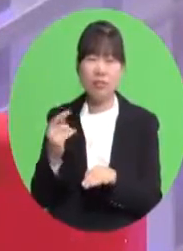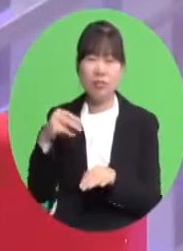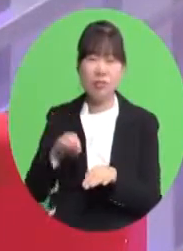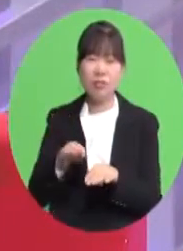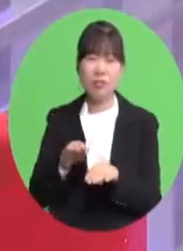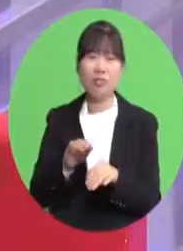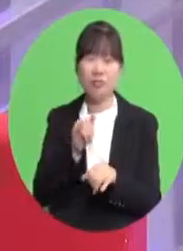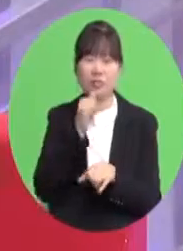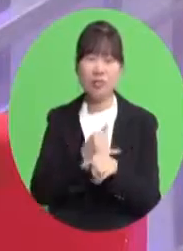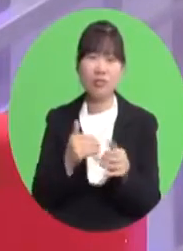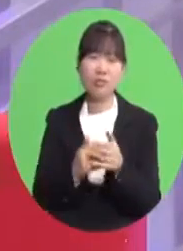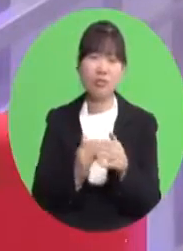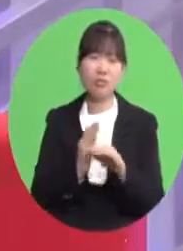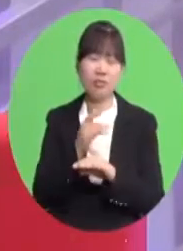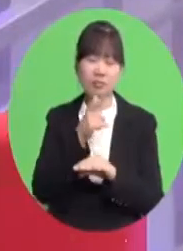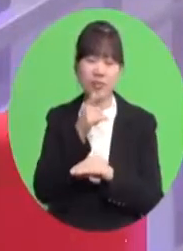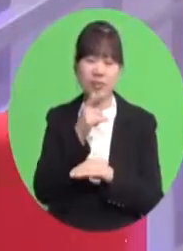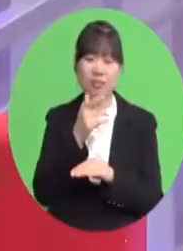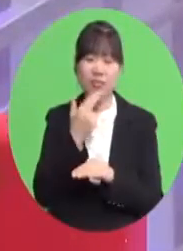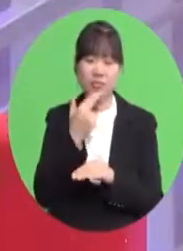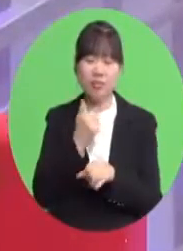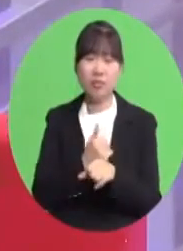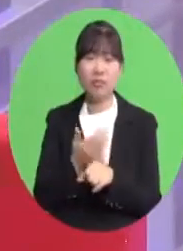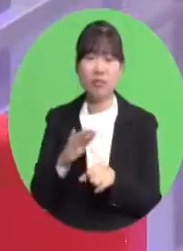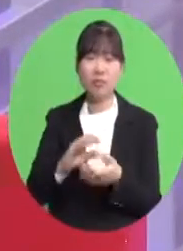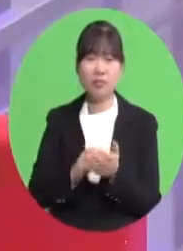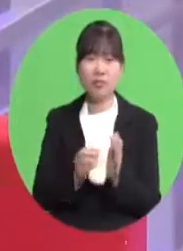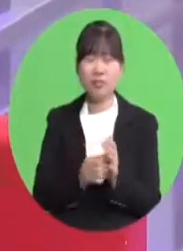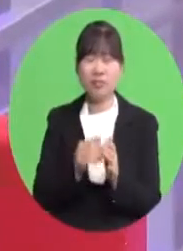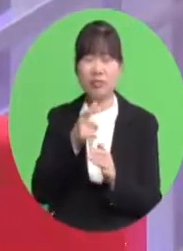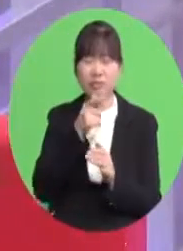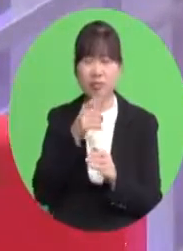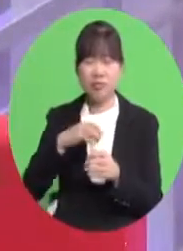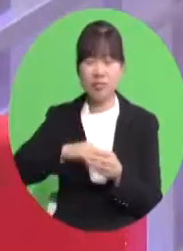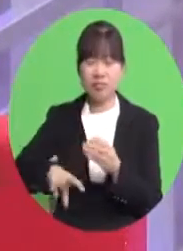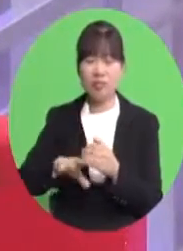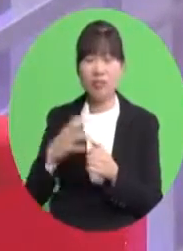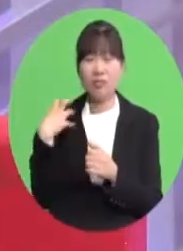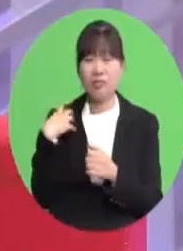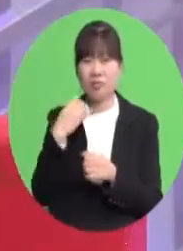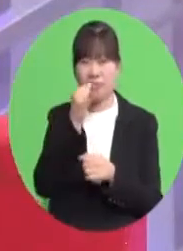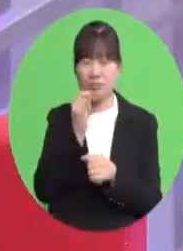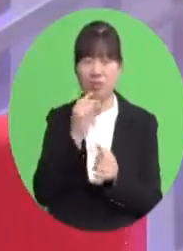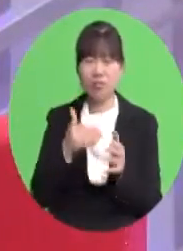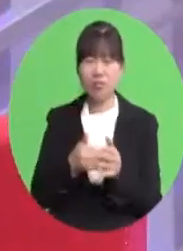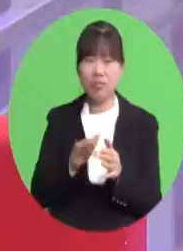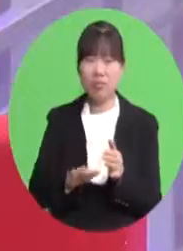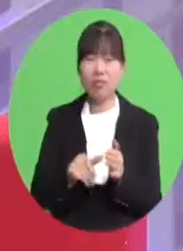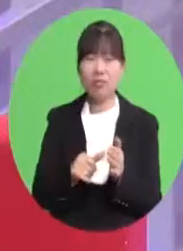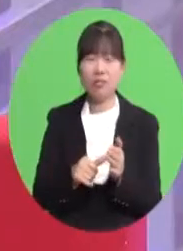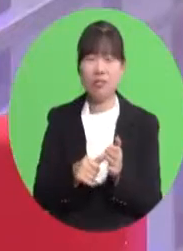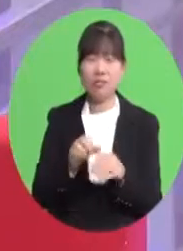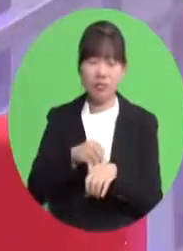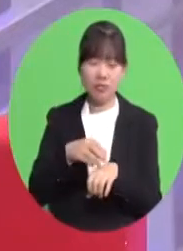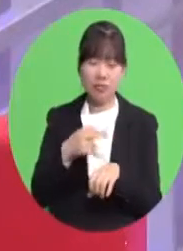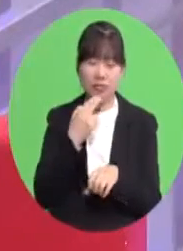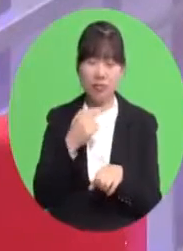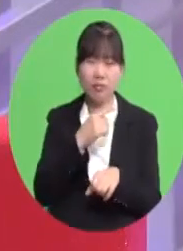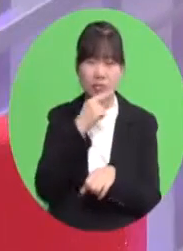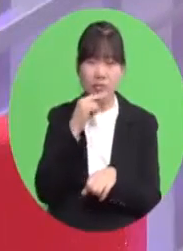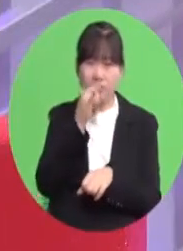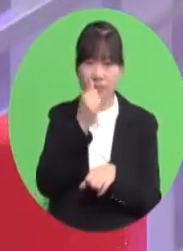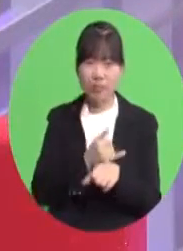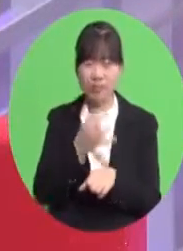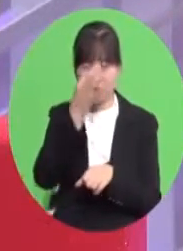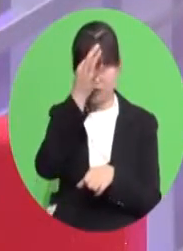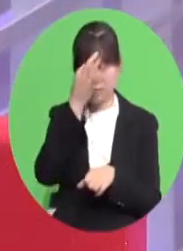일어나서 과도하게 수분이 나가지 않게도 하지만 적절한 양의 수분을 배출시키는 역할도 네. 하거든요. 하지만 물집이 없이 벌건 상처다 하더라도 그런